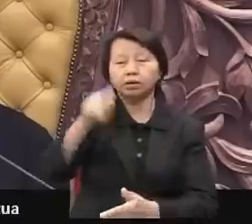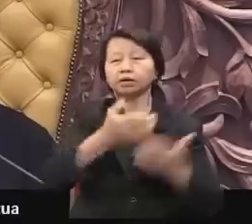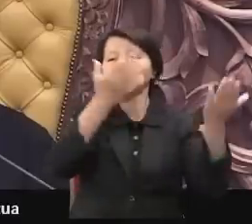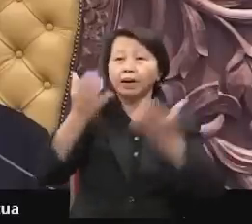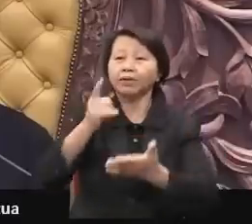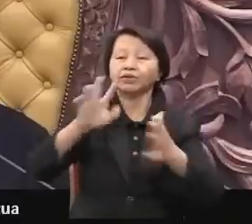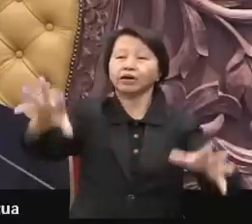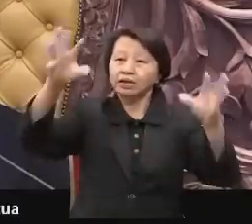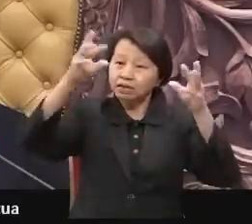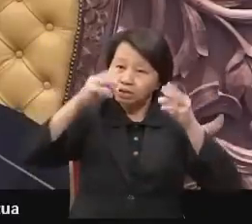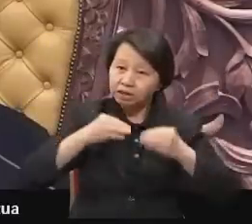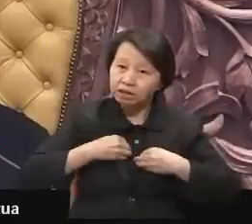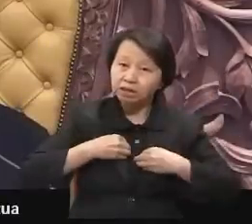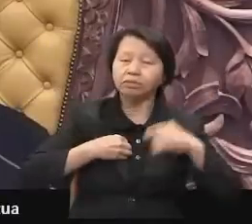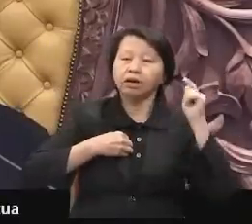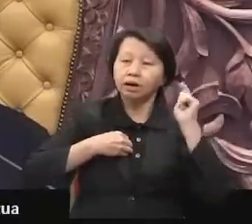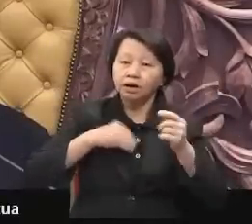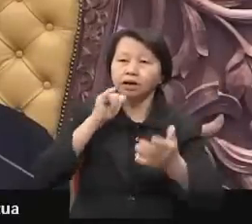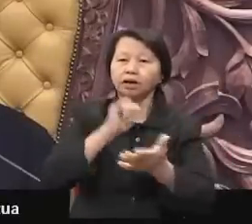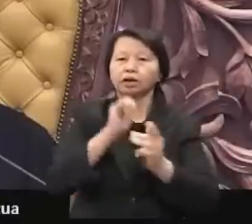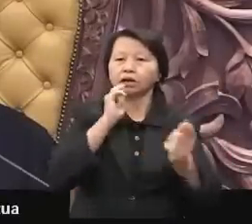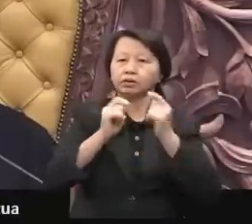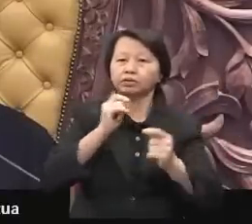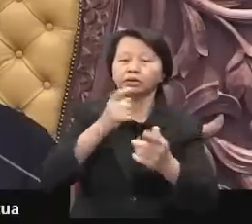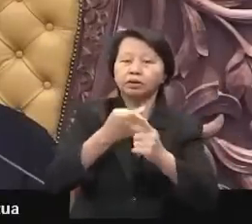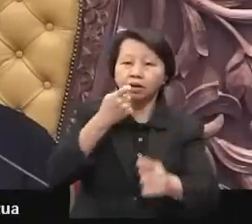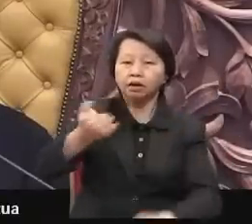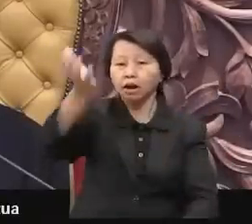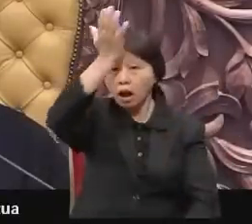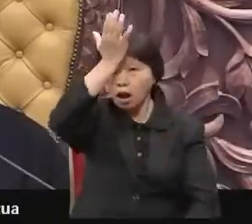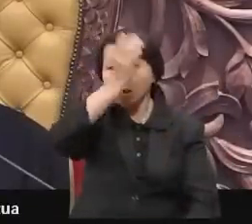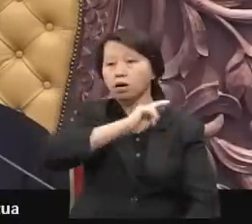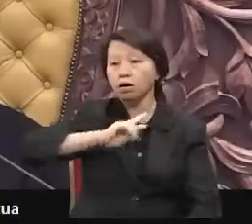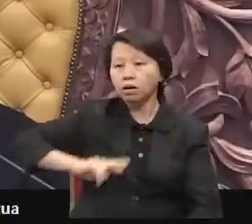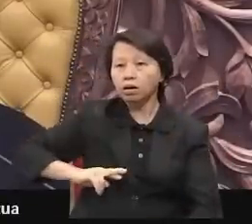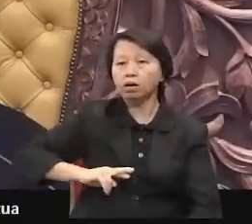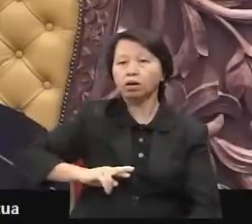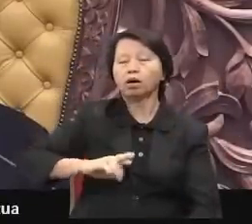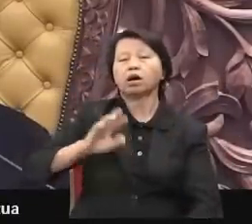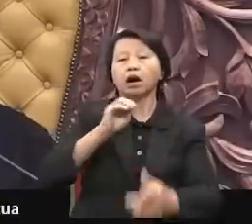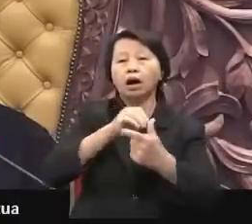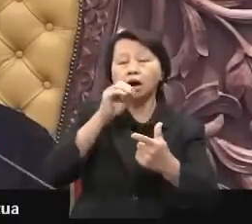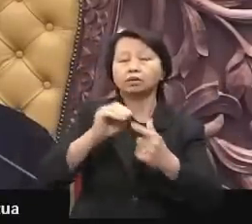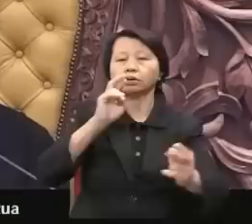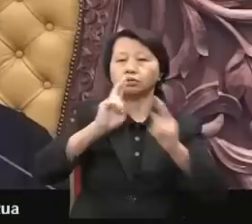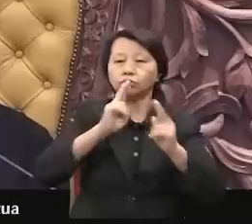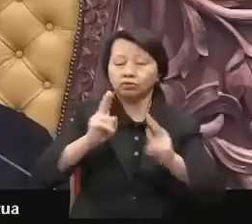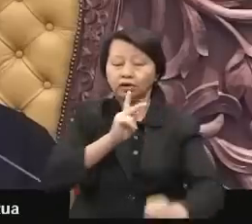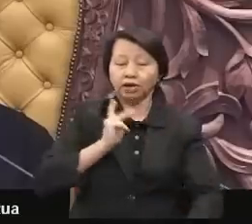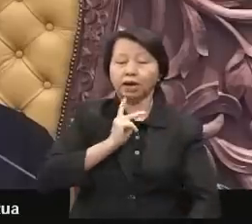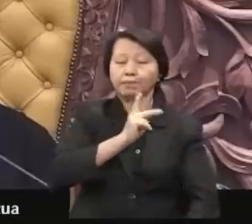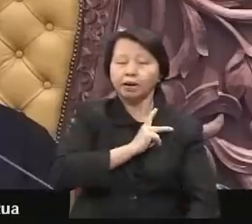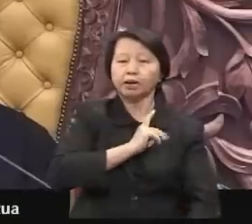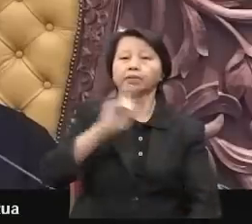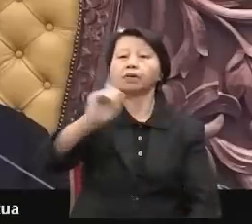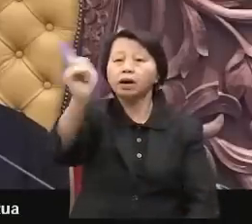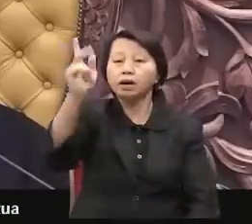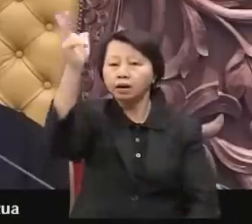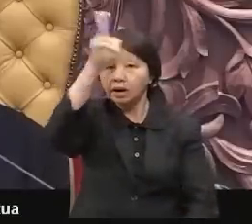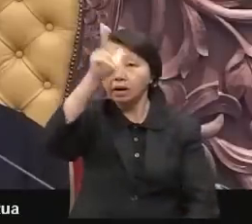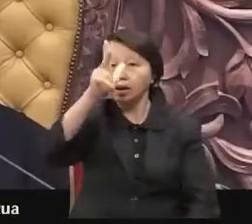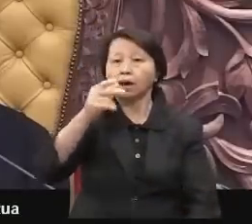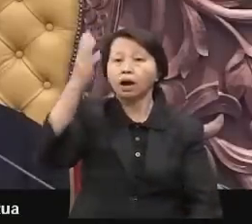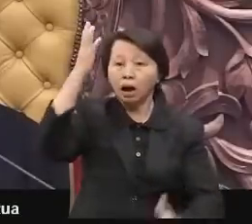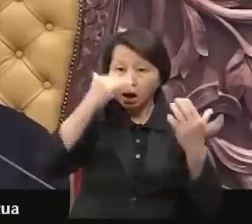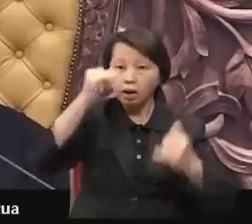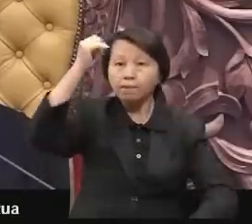telah diterima, ia merupakan titah yang di-Pertuan Agong. Yalah, bukan lagi titah atau ucapan kabinet mana-mana kerajaan. Harap